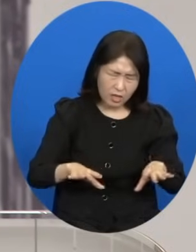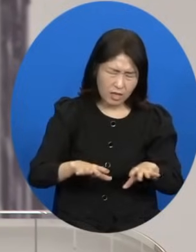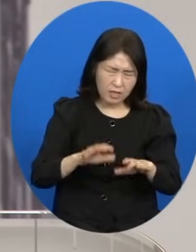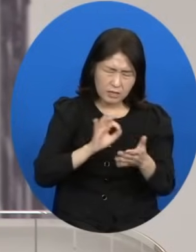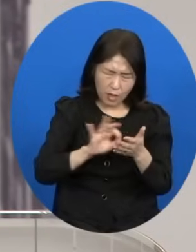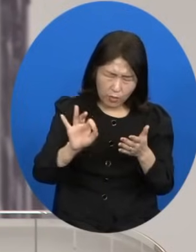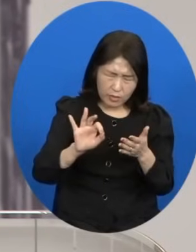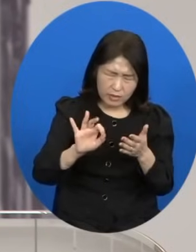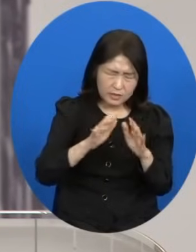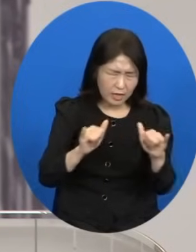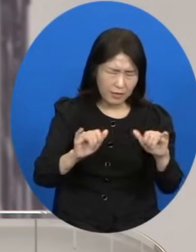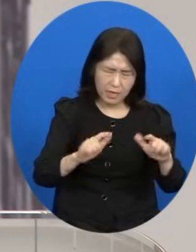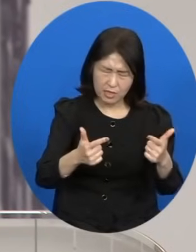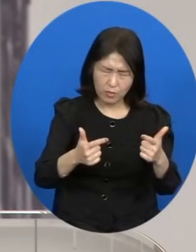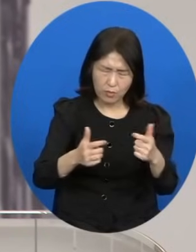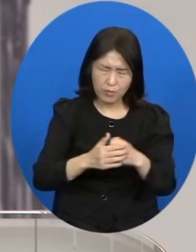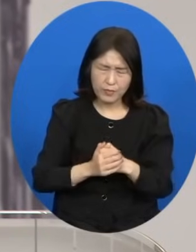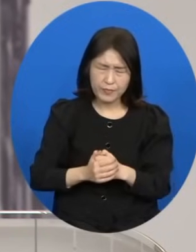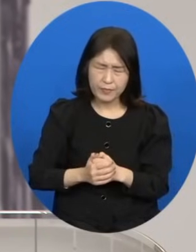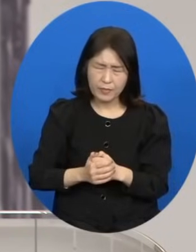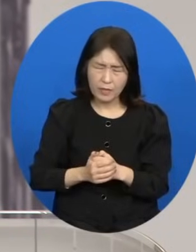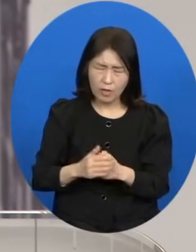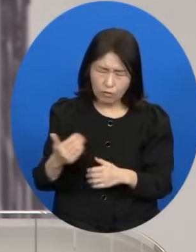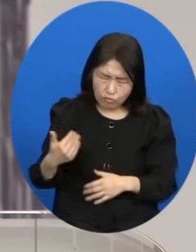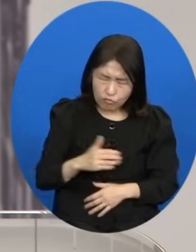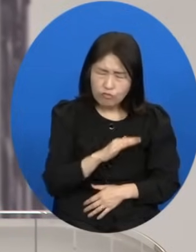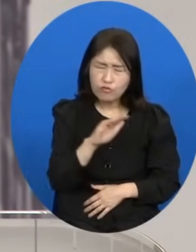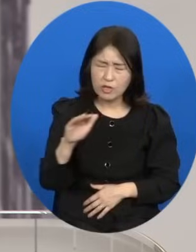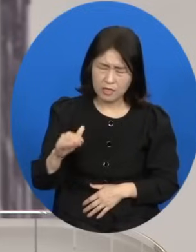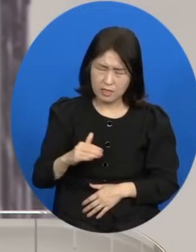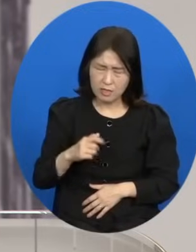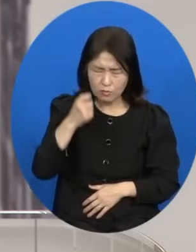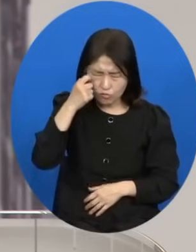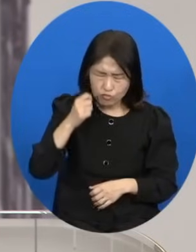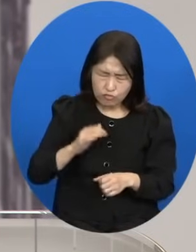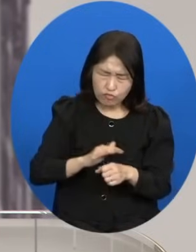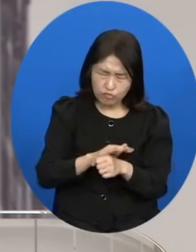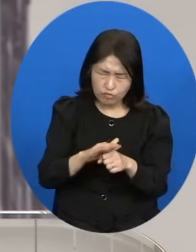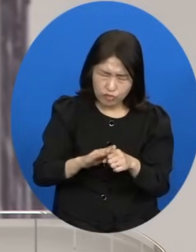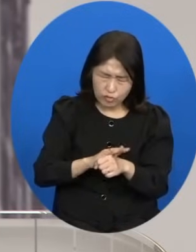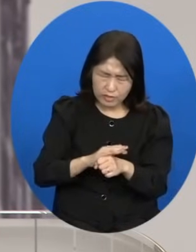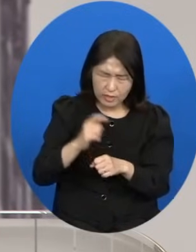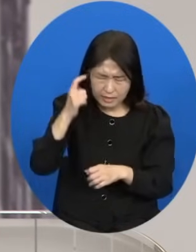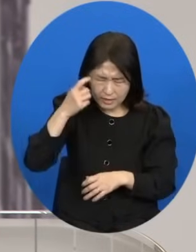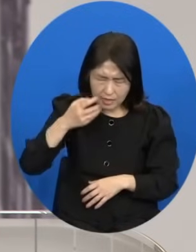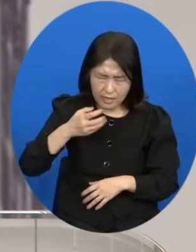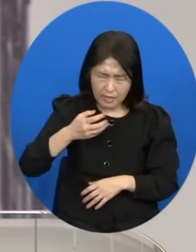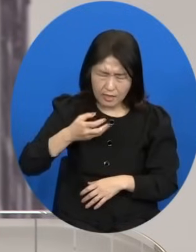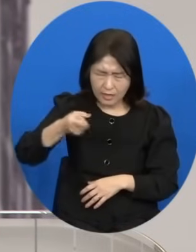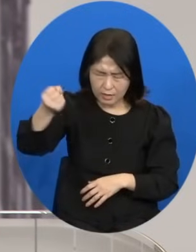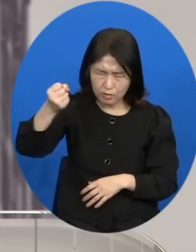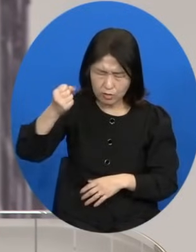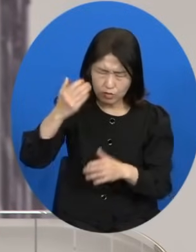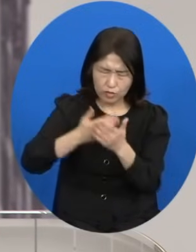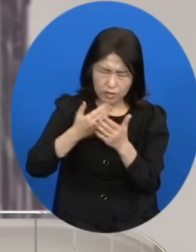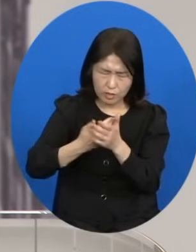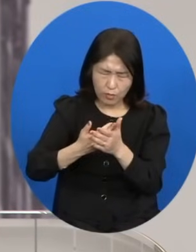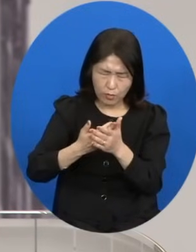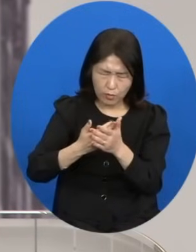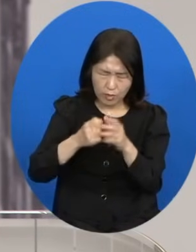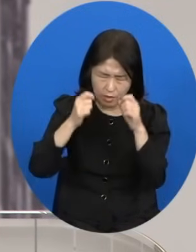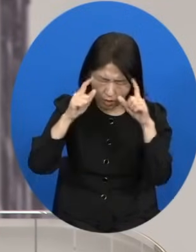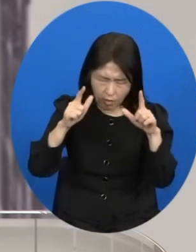아니하였던 그런 삶을 살았습니까 주여 우리를 불쌍 여겨 주시고 깨어 있게 하여 주시고 당하지